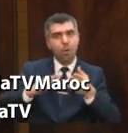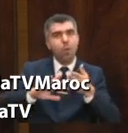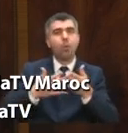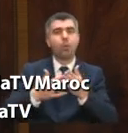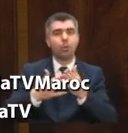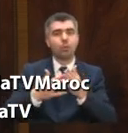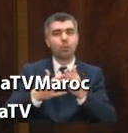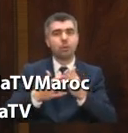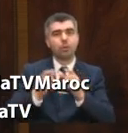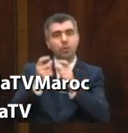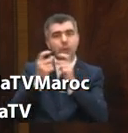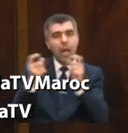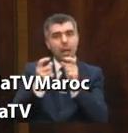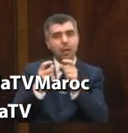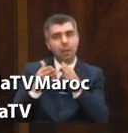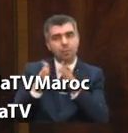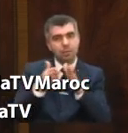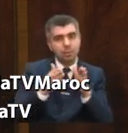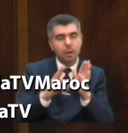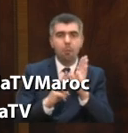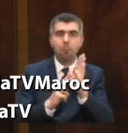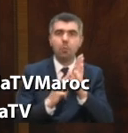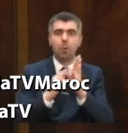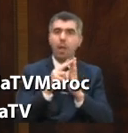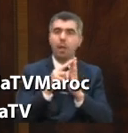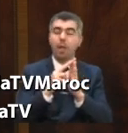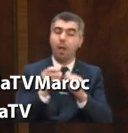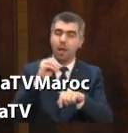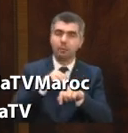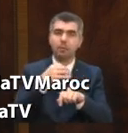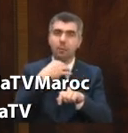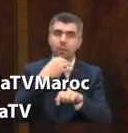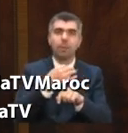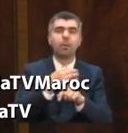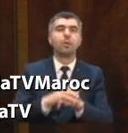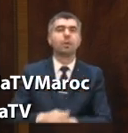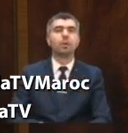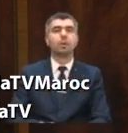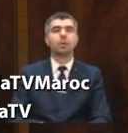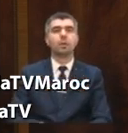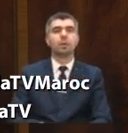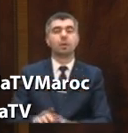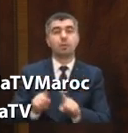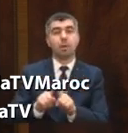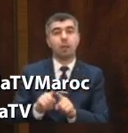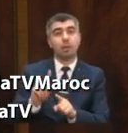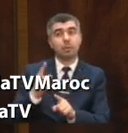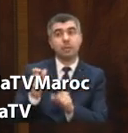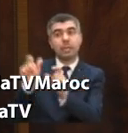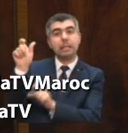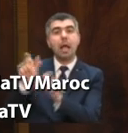متدرج بالكيفية التي لن تؤثر على الأولوية الأولى اللي كانت محددة منذ البداية، اللي هي الحفاظ على